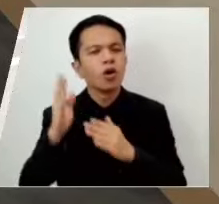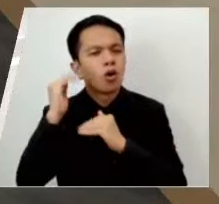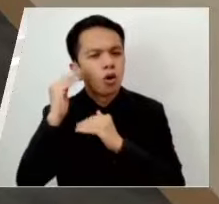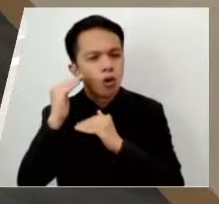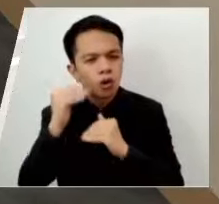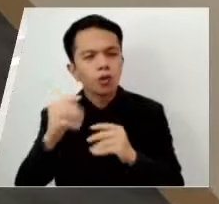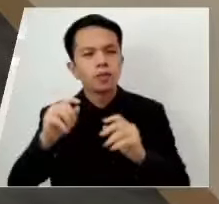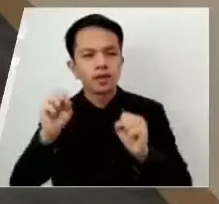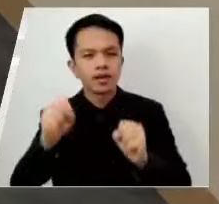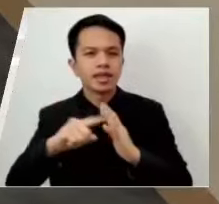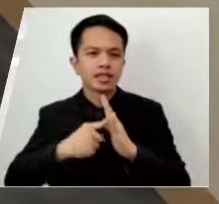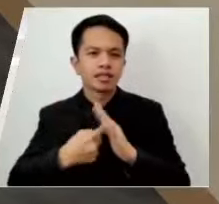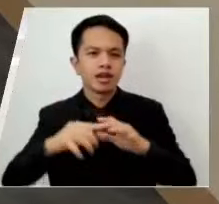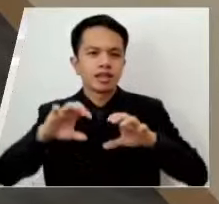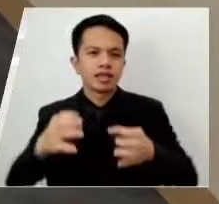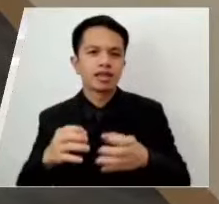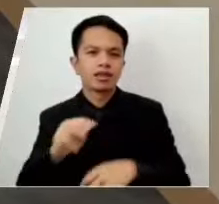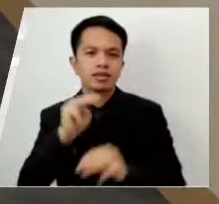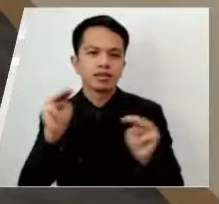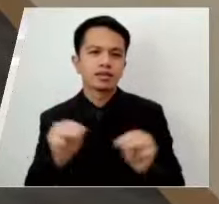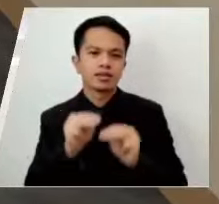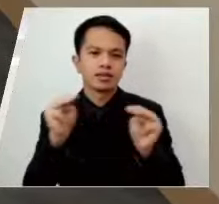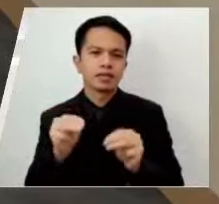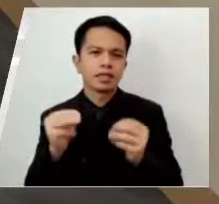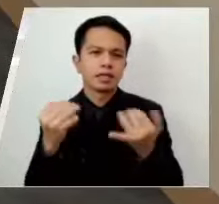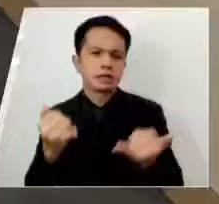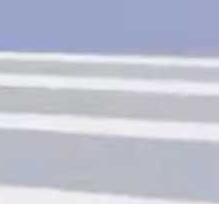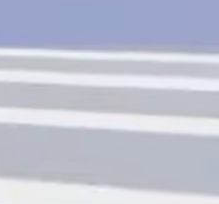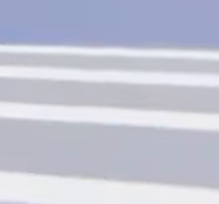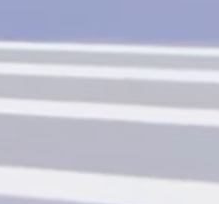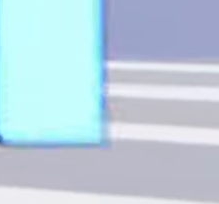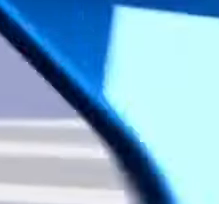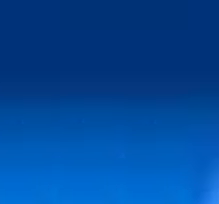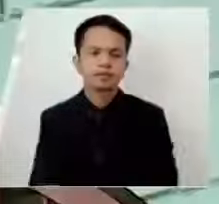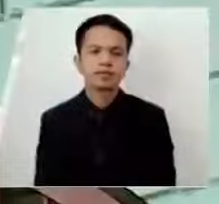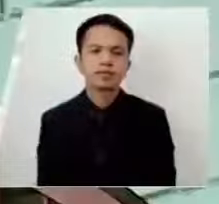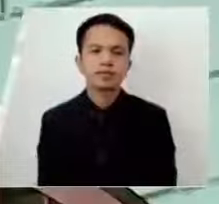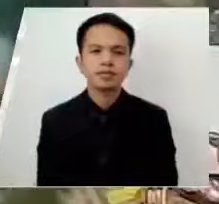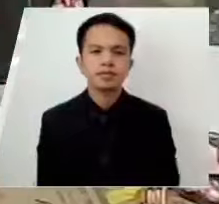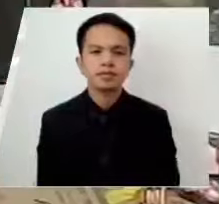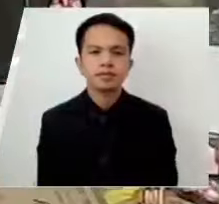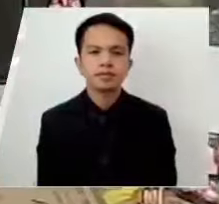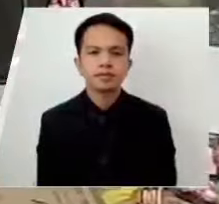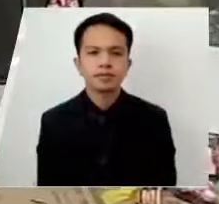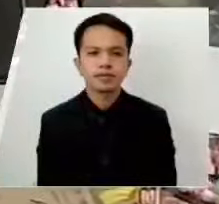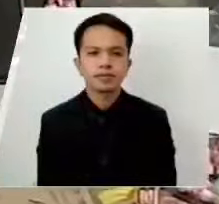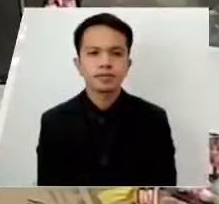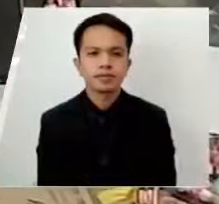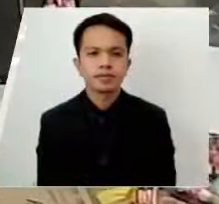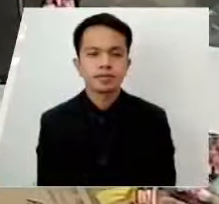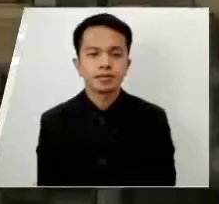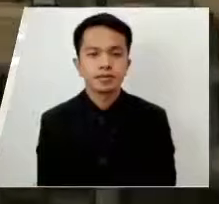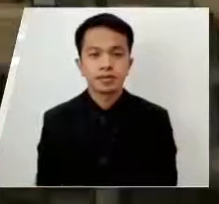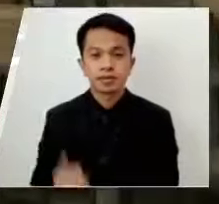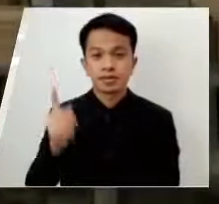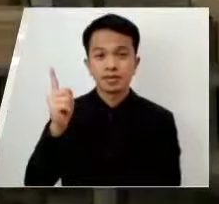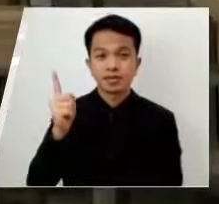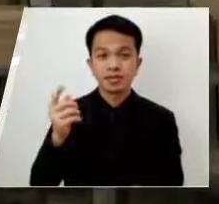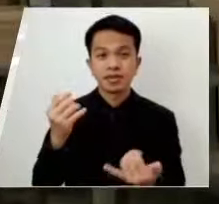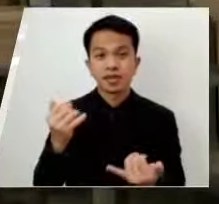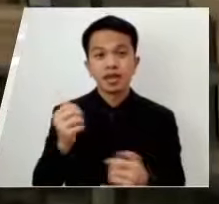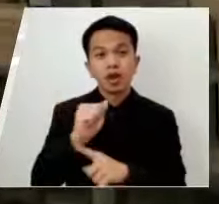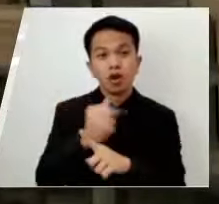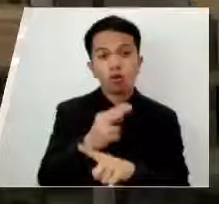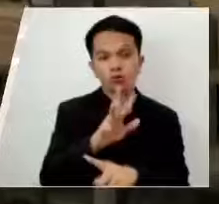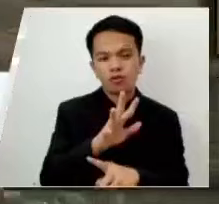klase sa Lunes. Saksi, si Rafi Tima. Sa halip na ngayong araw sa August 5, pang-unang araw ng